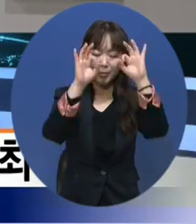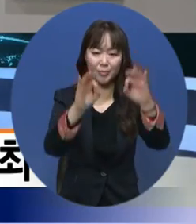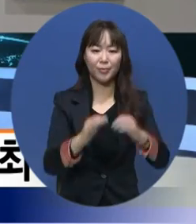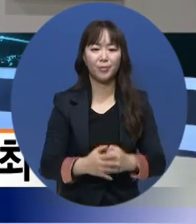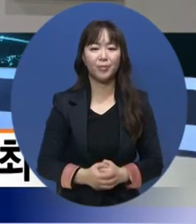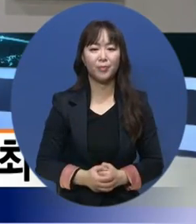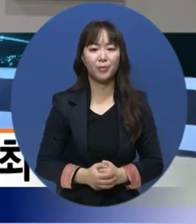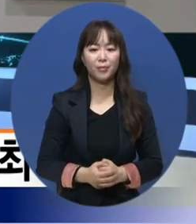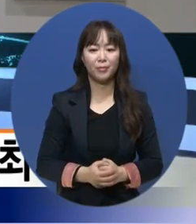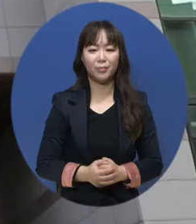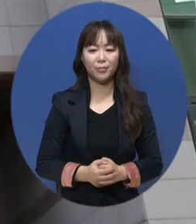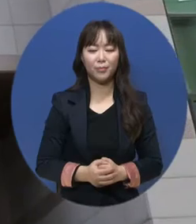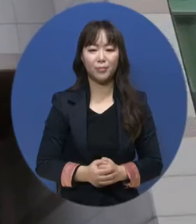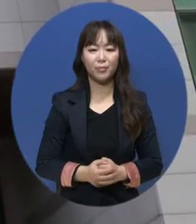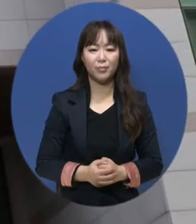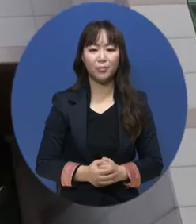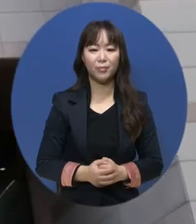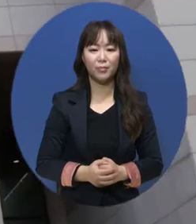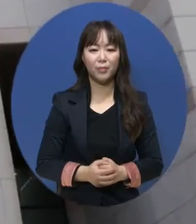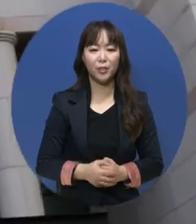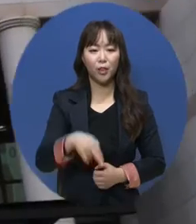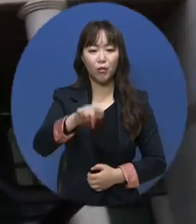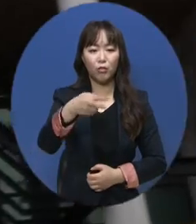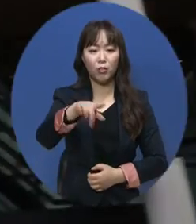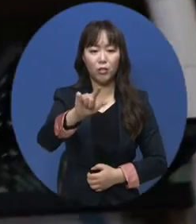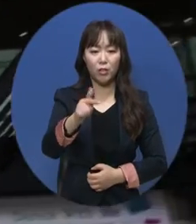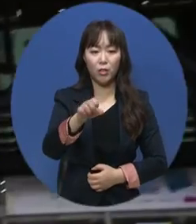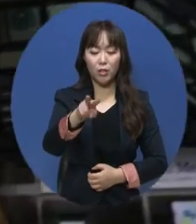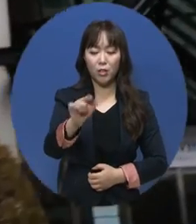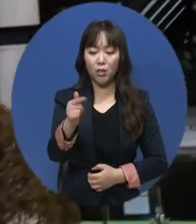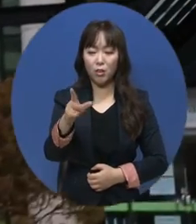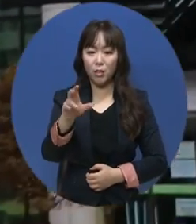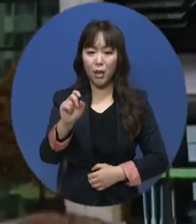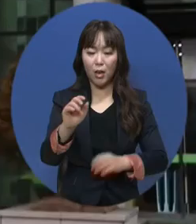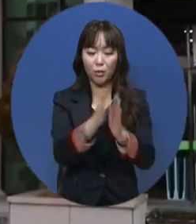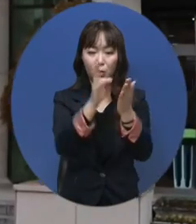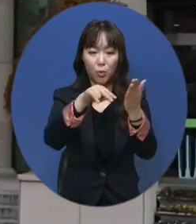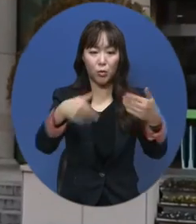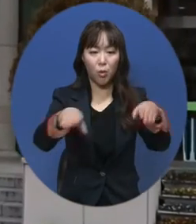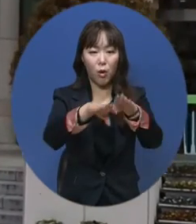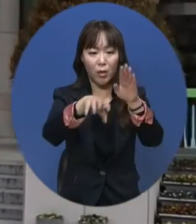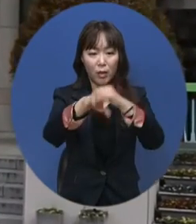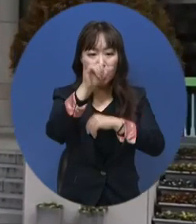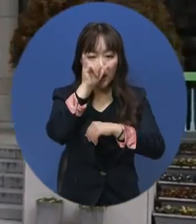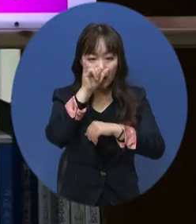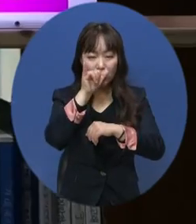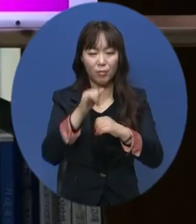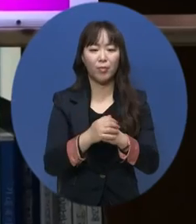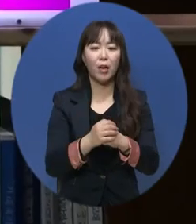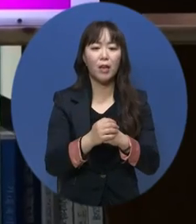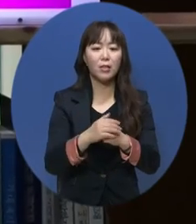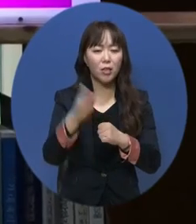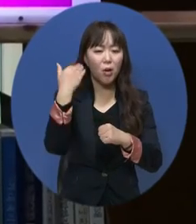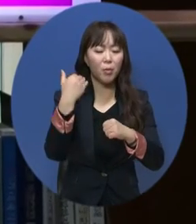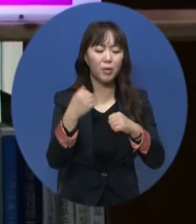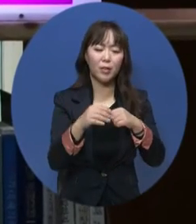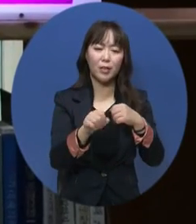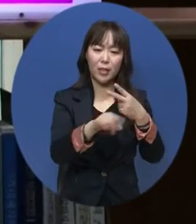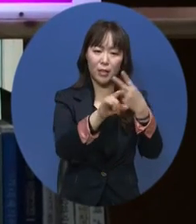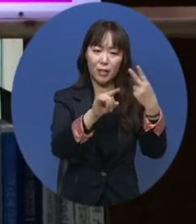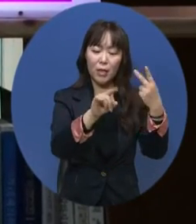기자가 전합니다. 순천 연향도서관 내 자리한 갤러리 연향에서는 지난달